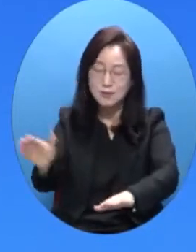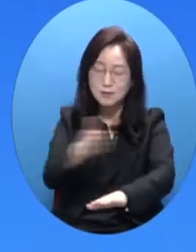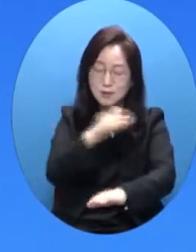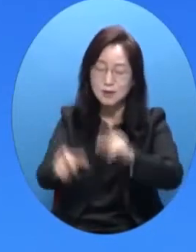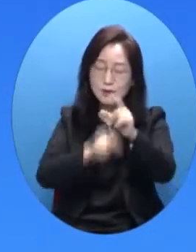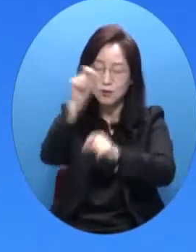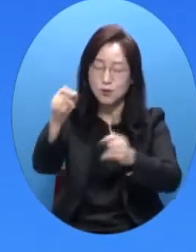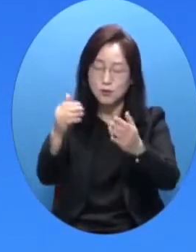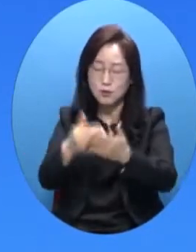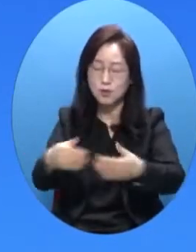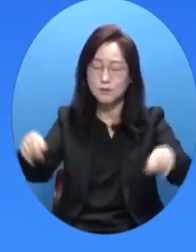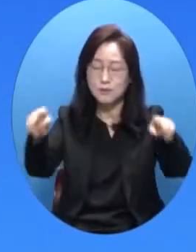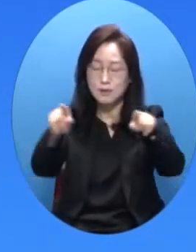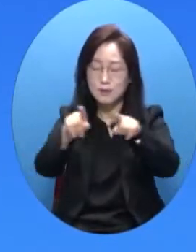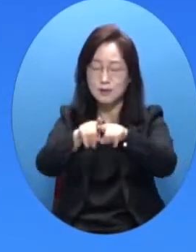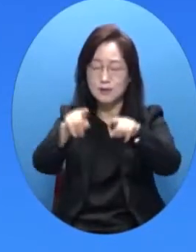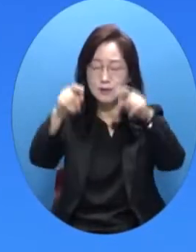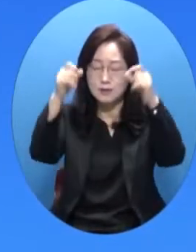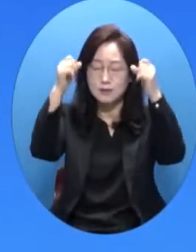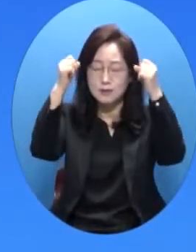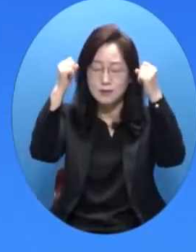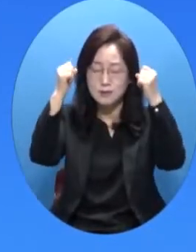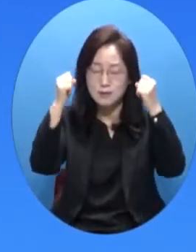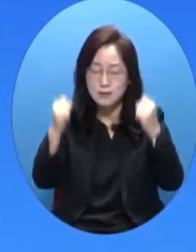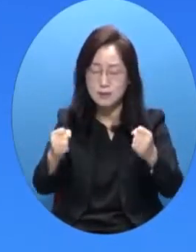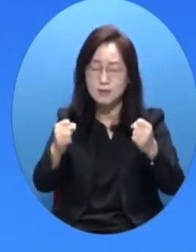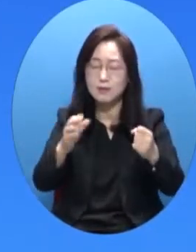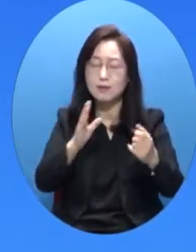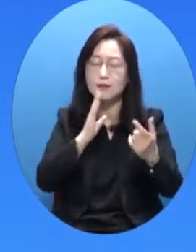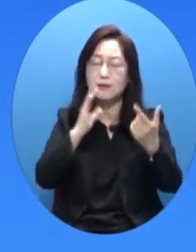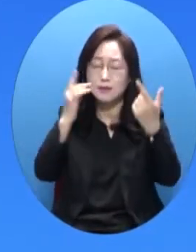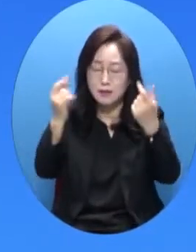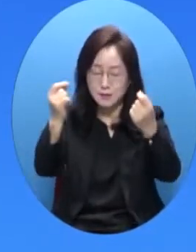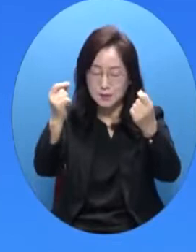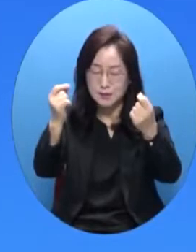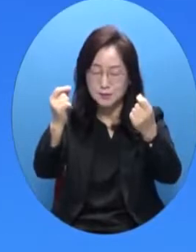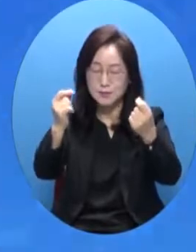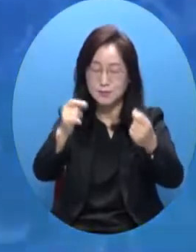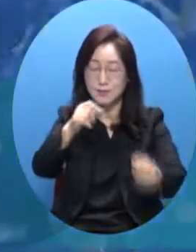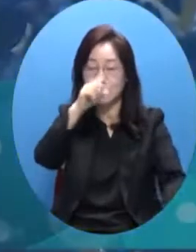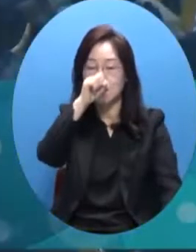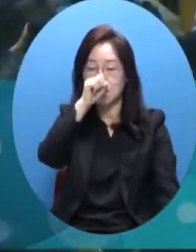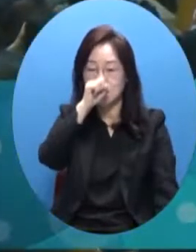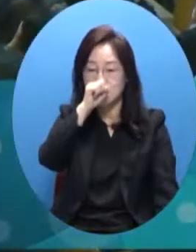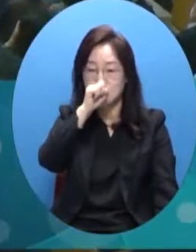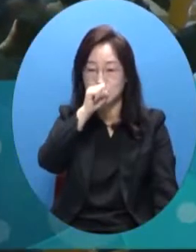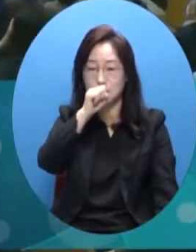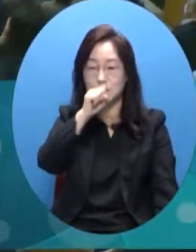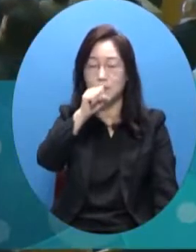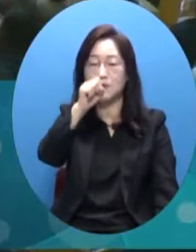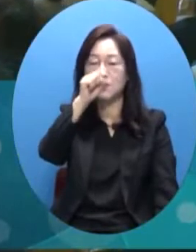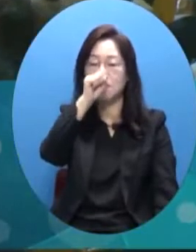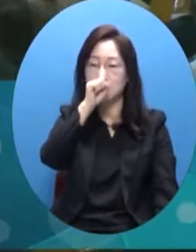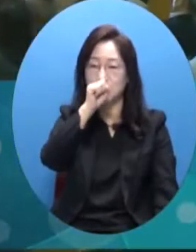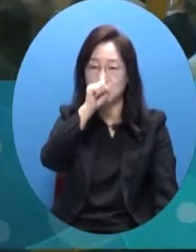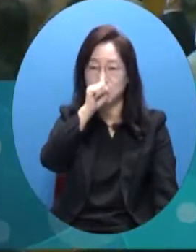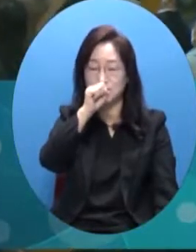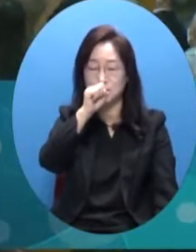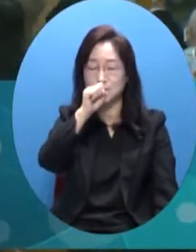지금부터 영원토록 함께 있을지어다. 아멘.